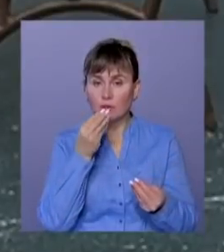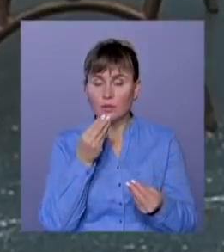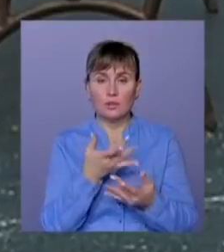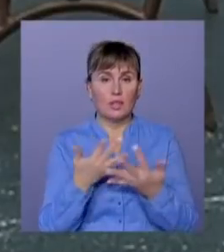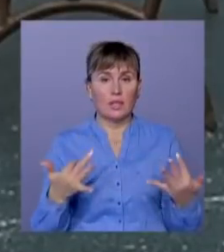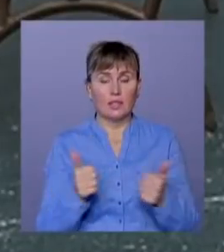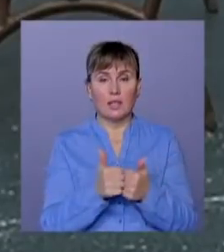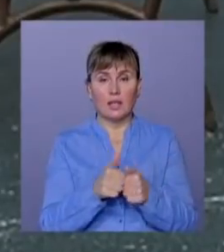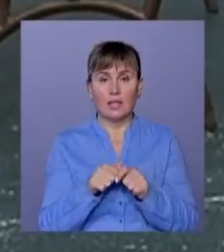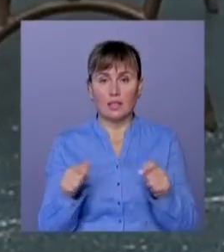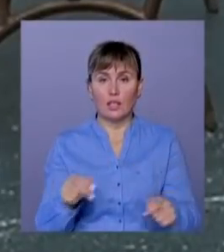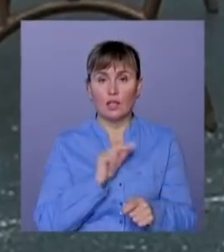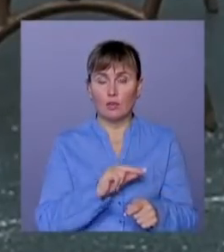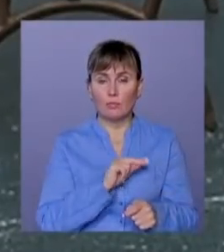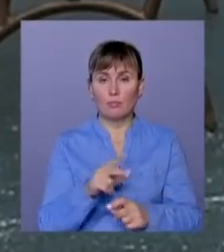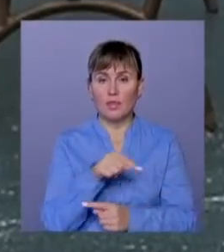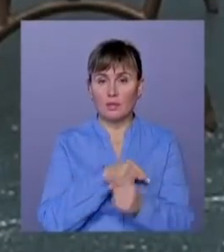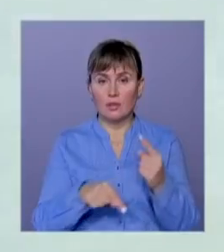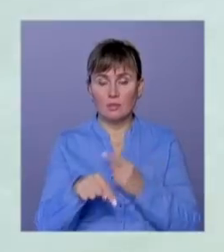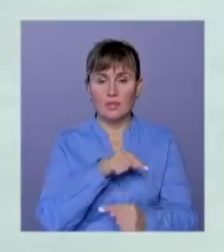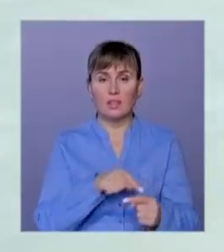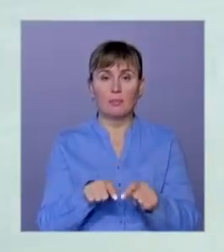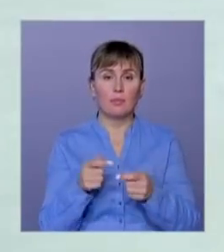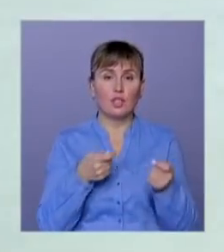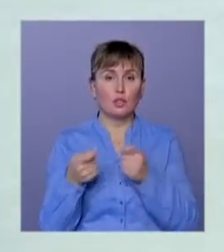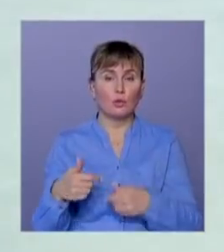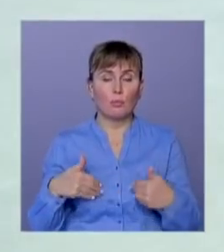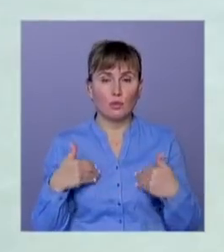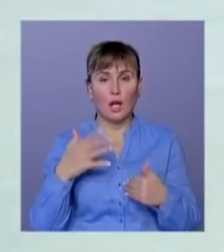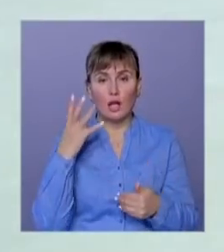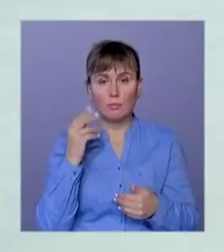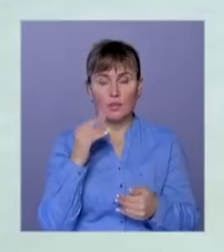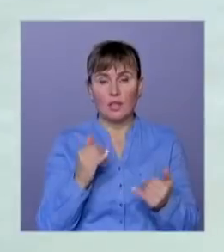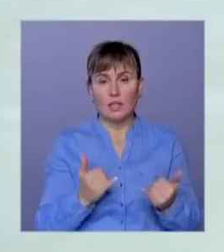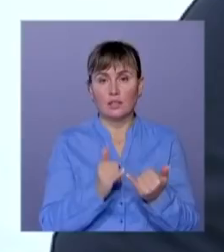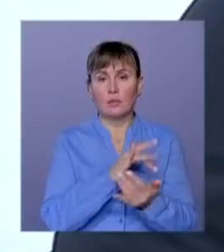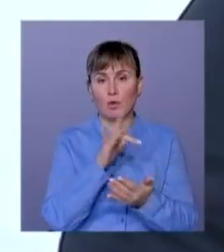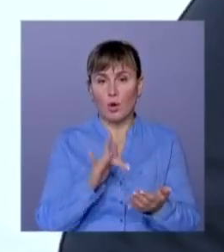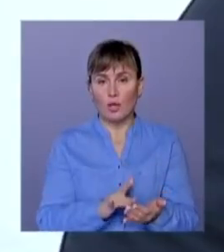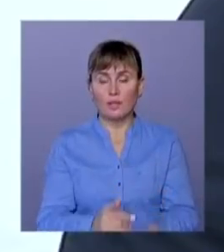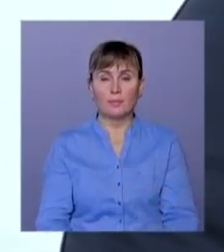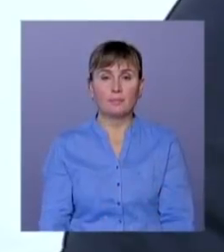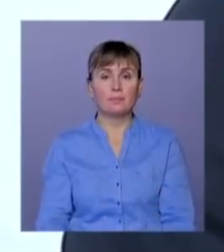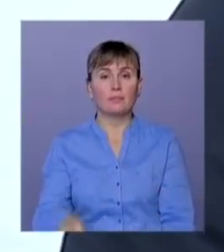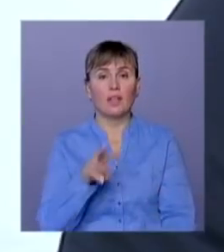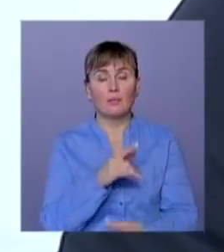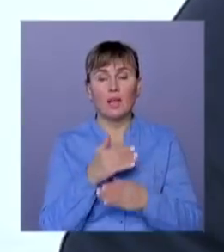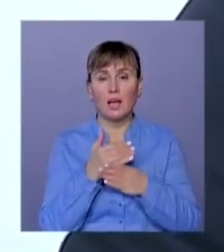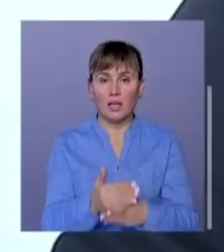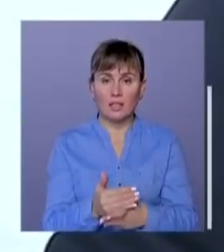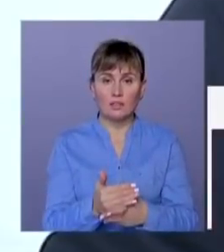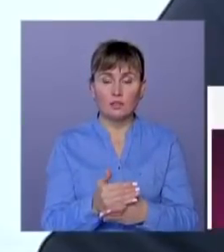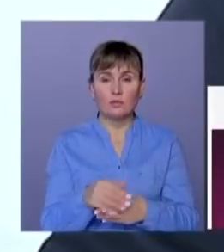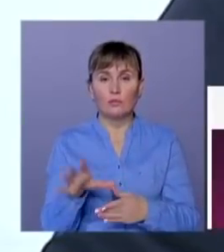ремесленников. Сотрудничество управления предпринимательства и бизнеса принесло пользу алматинцам и гостям города. Мы оказываем всяческую помощь,